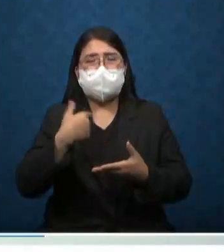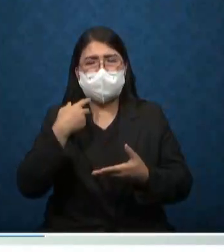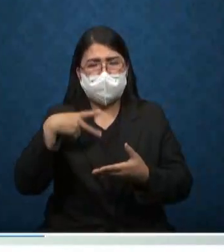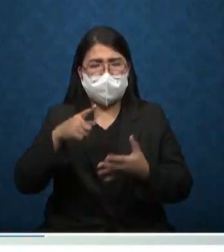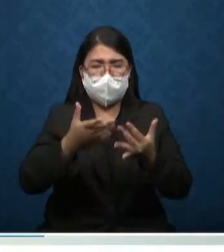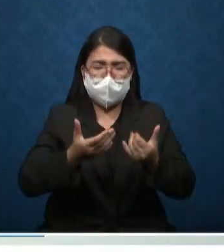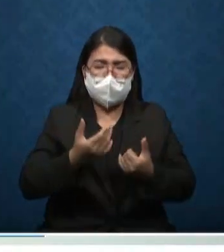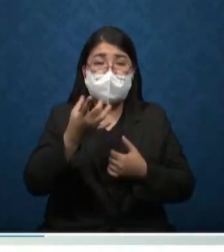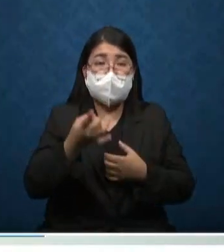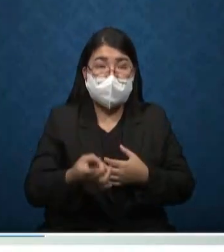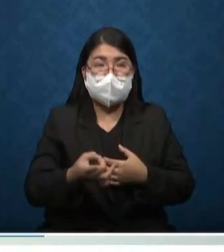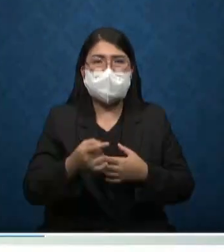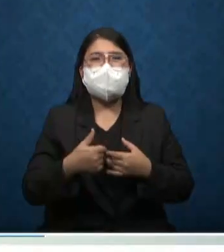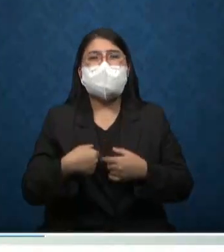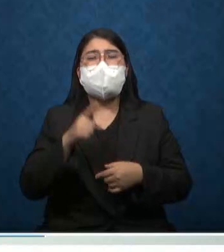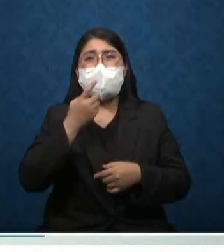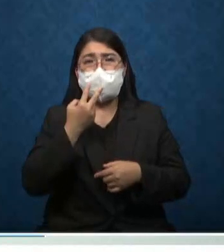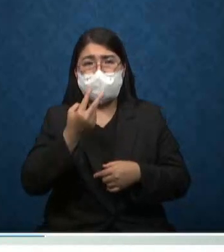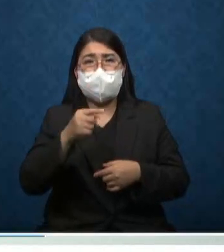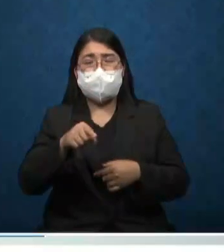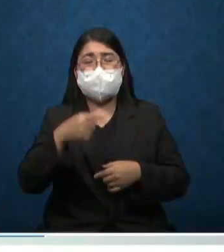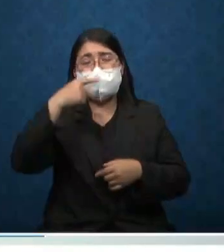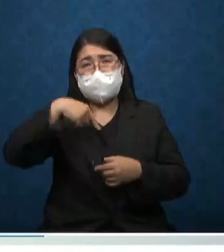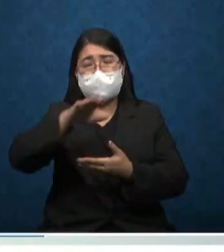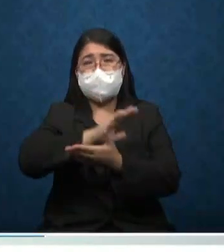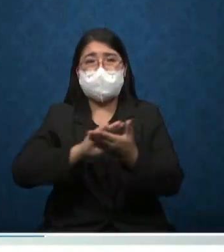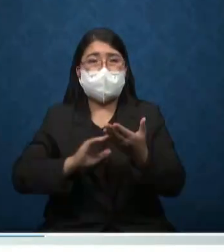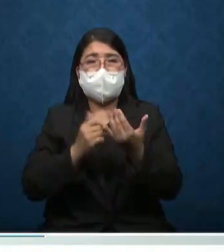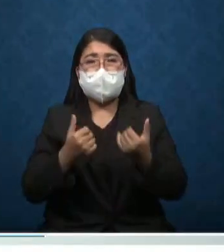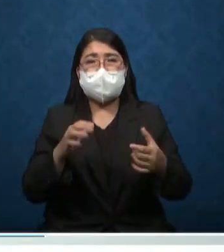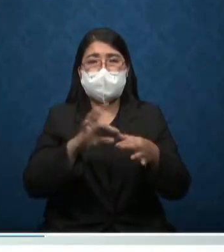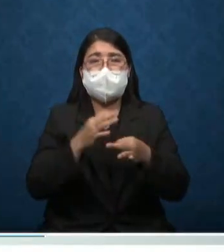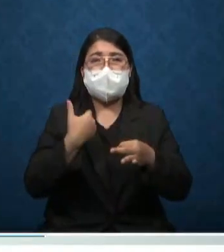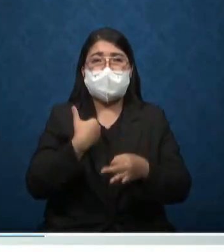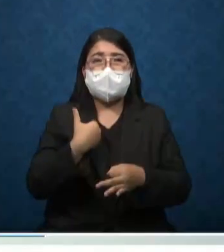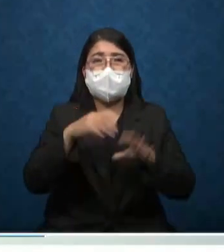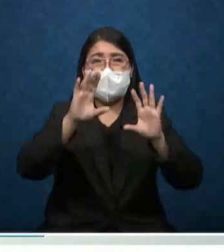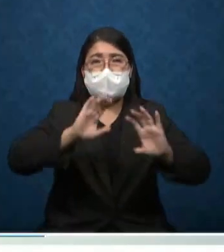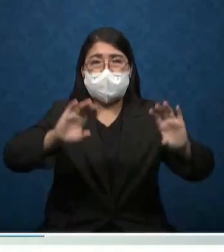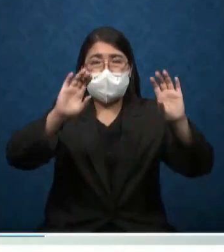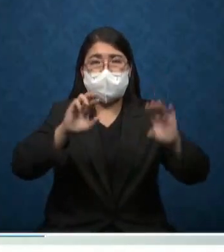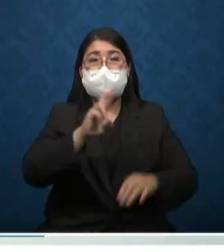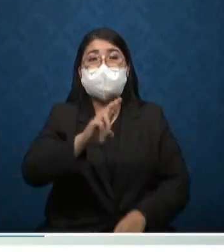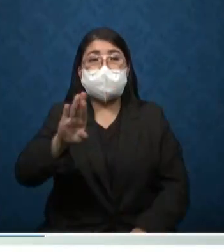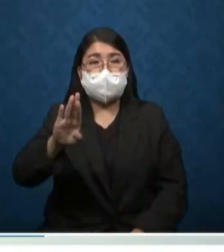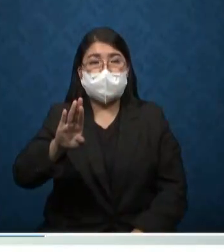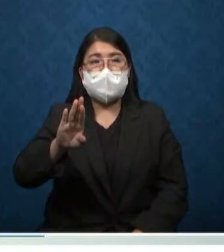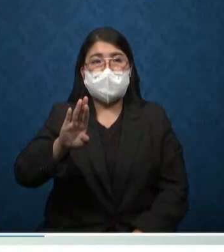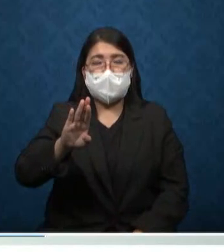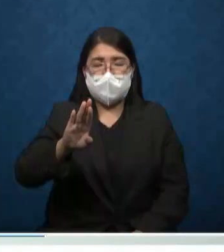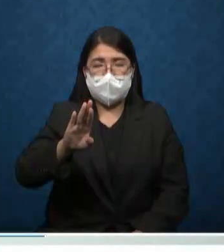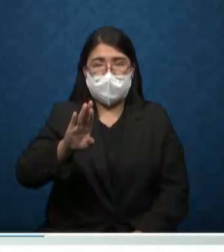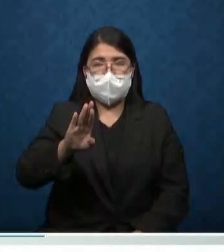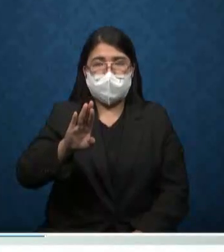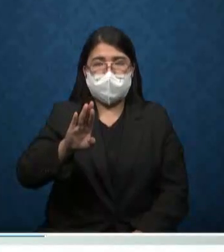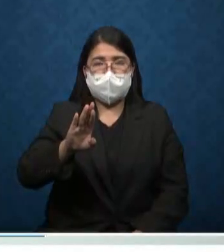างต้องยอมรับว่าประเทศไทยของเราโดยเฉพาะในระบบราชการการจะเข้าสู่ระบบราชการหรือการทำงาน